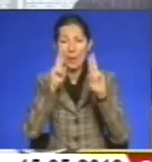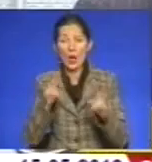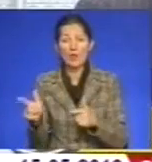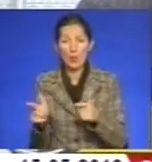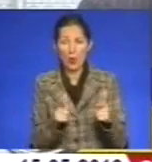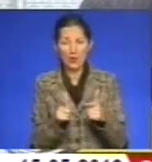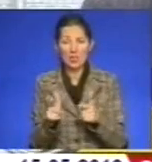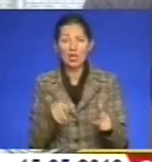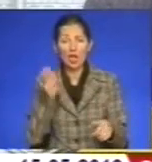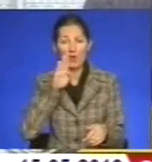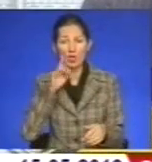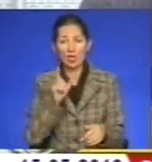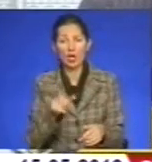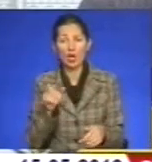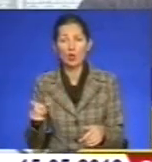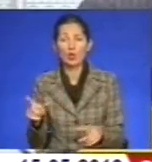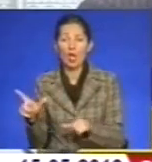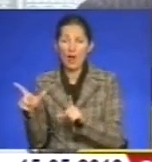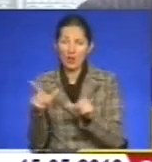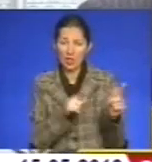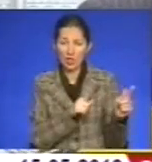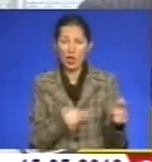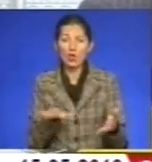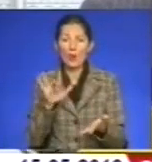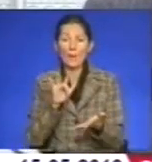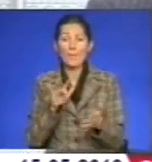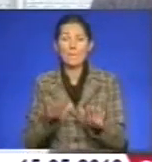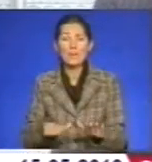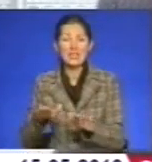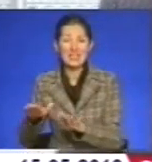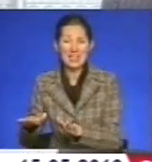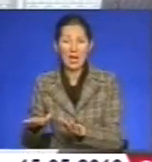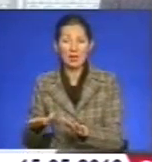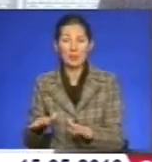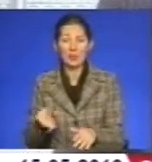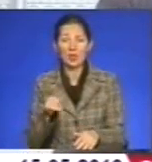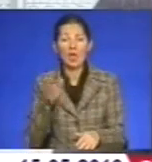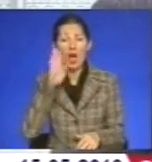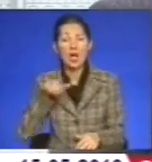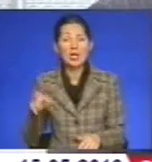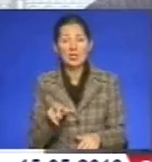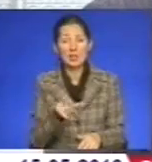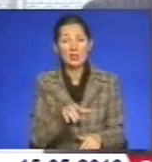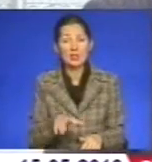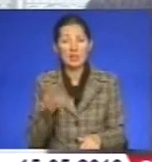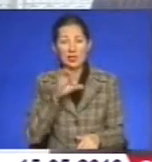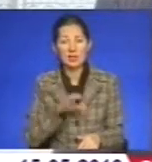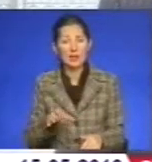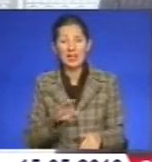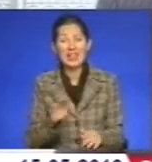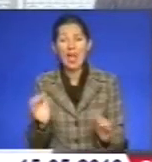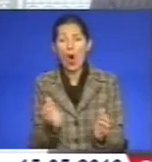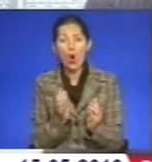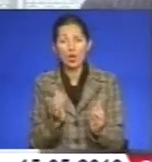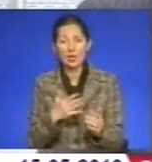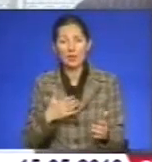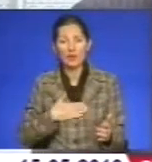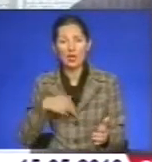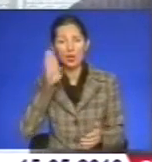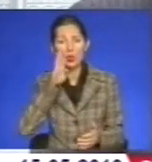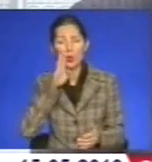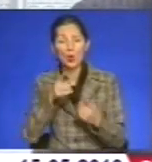на воді. Люди хаотично виїжджають в місця, на ті ставки, де не охороняються. В нас ставків